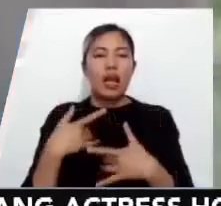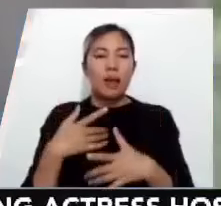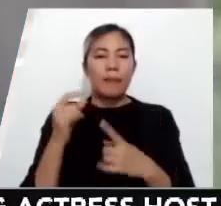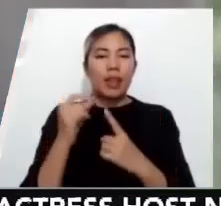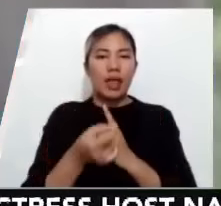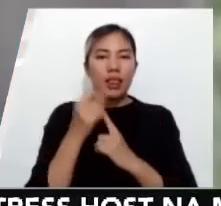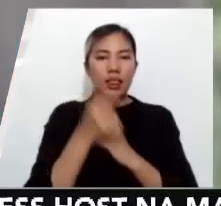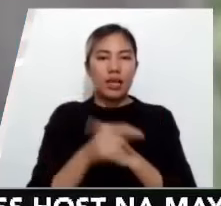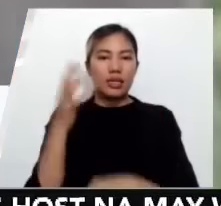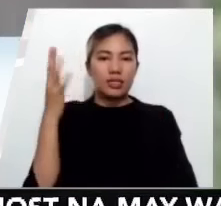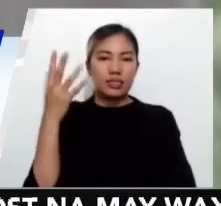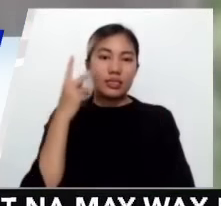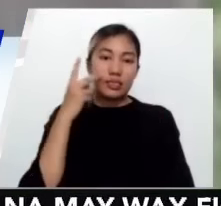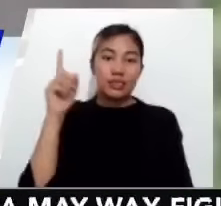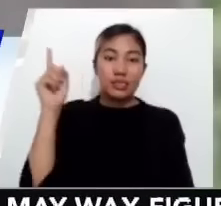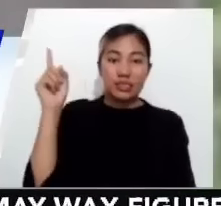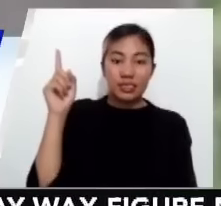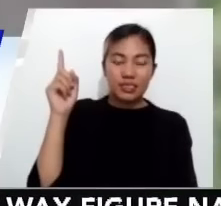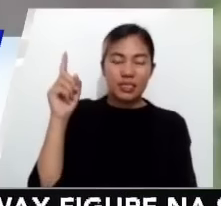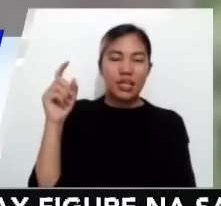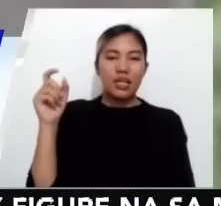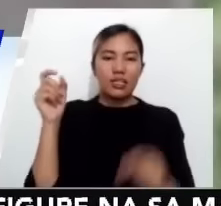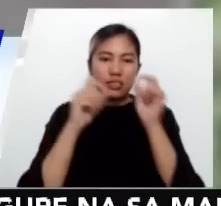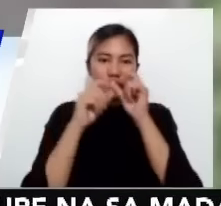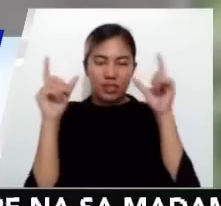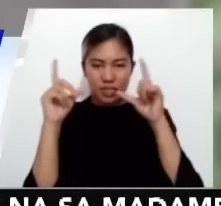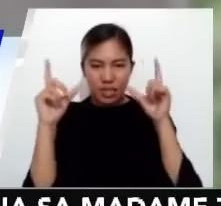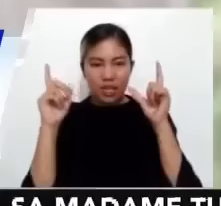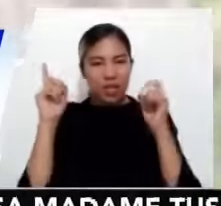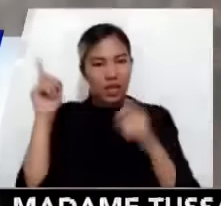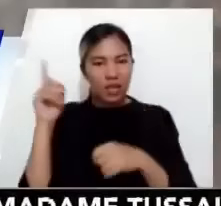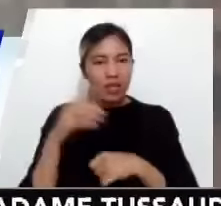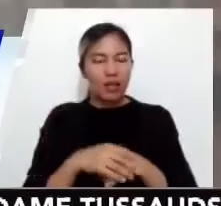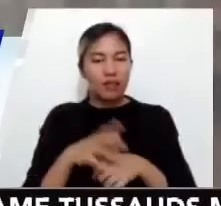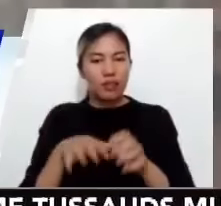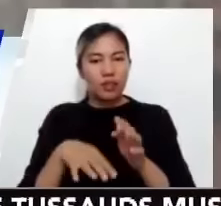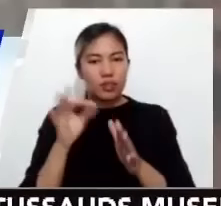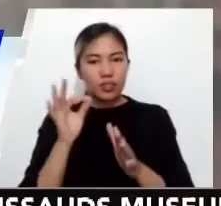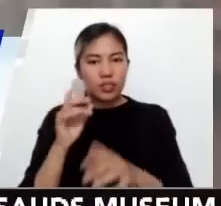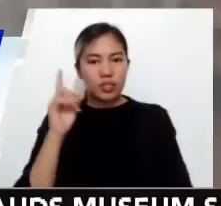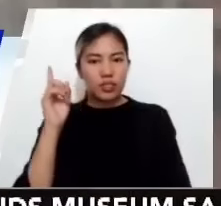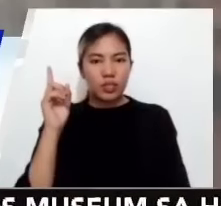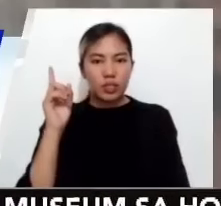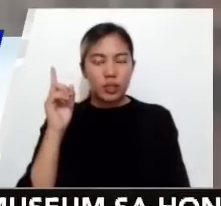raw ang magsasakang si Kamunti nang matagpuan niya ang tanim niyang puno.